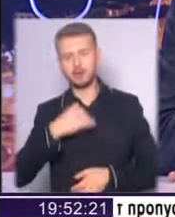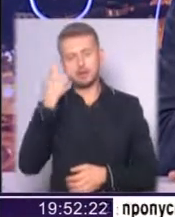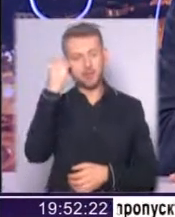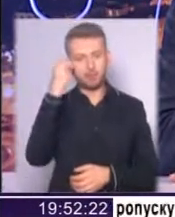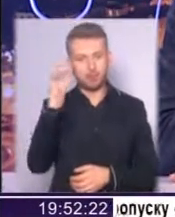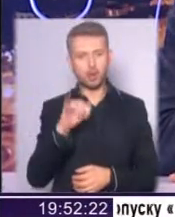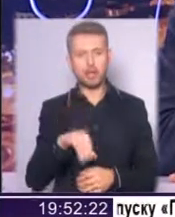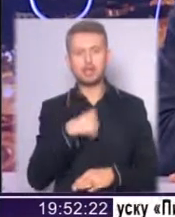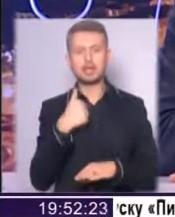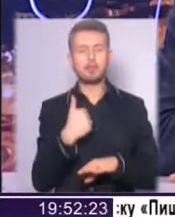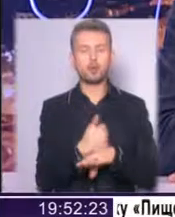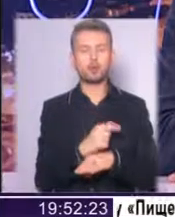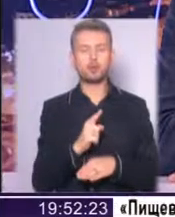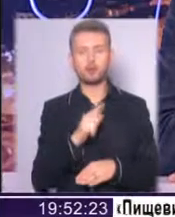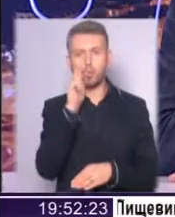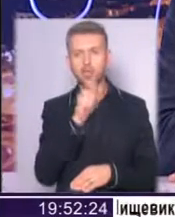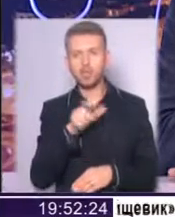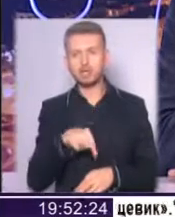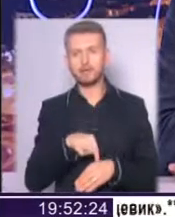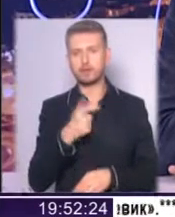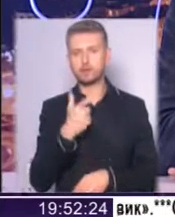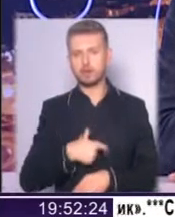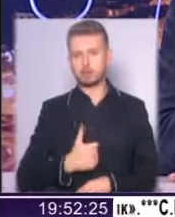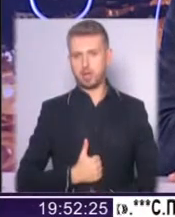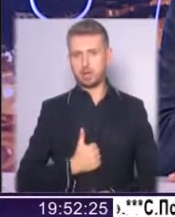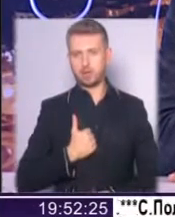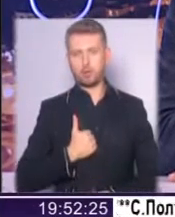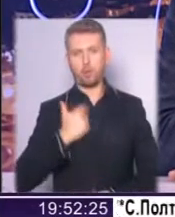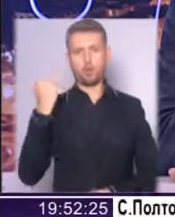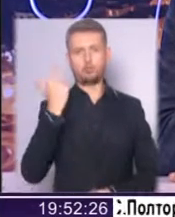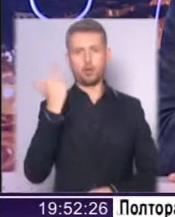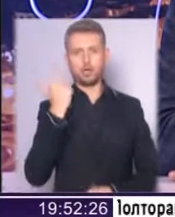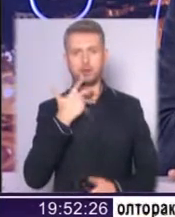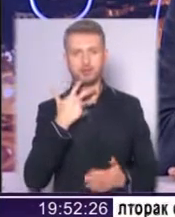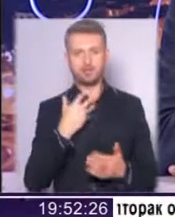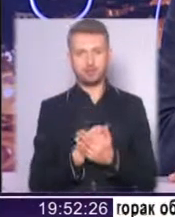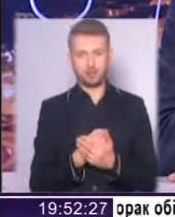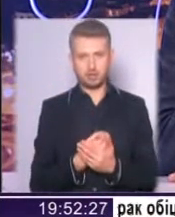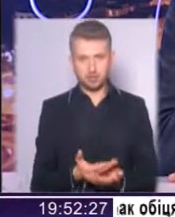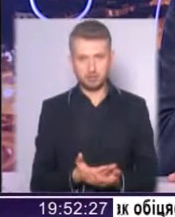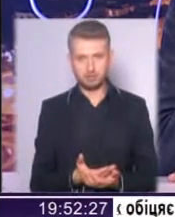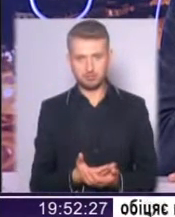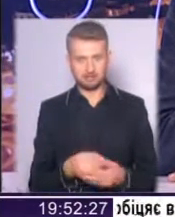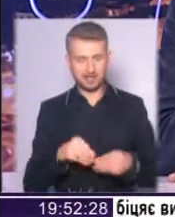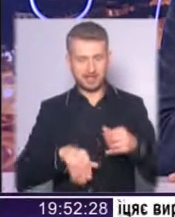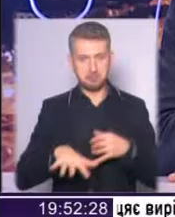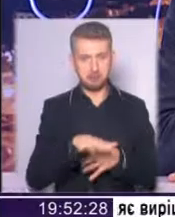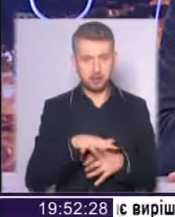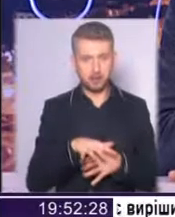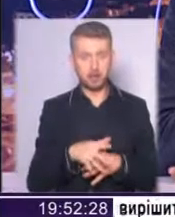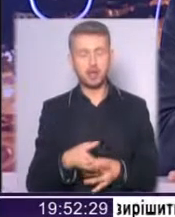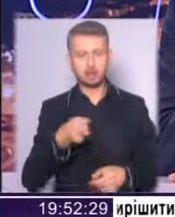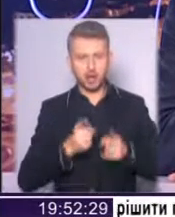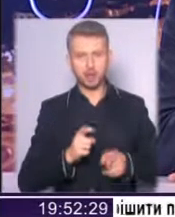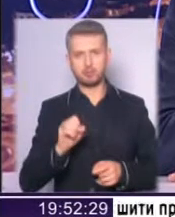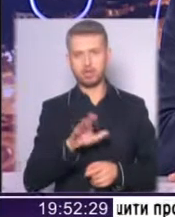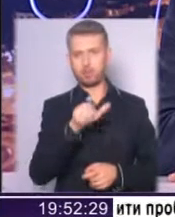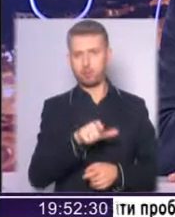домівках, щоб якраз і новонароджений Христос, і Новий рік принесли нам нові